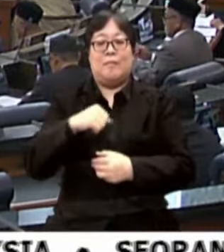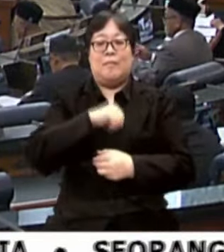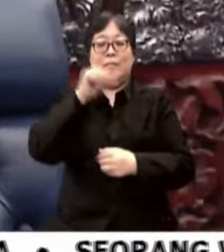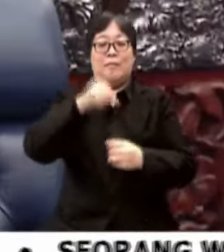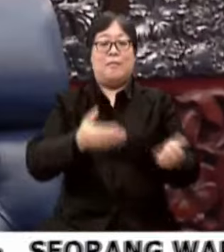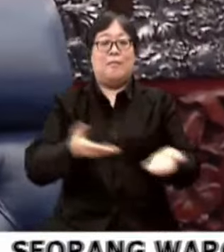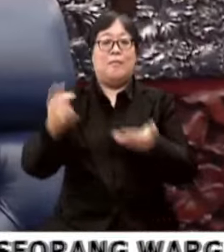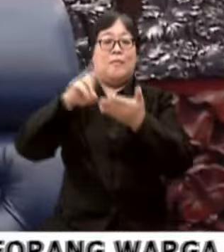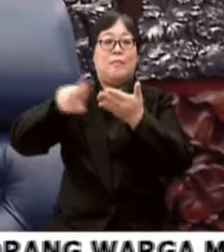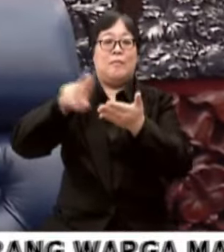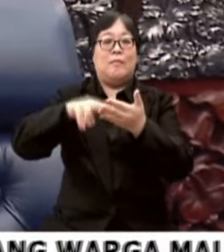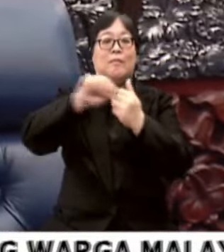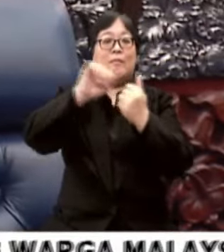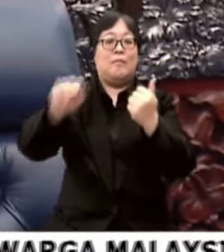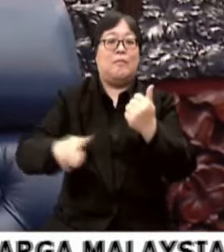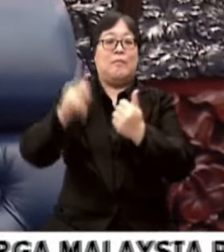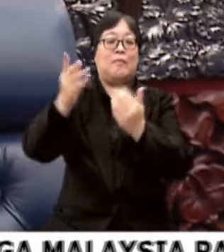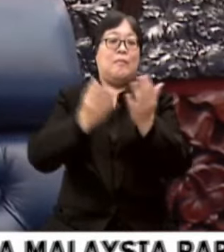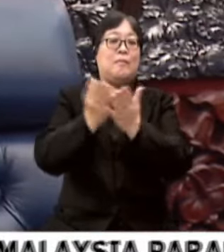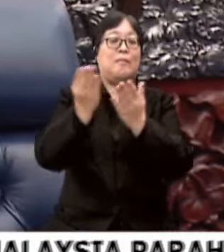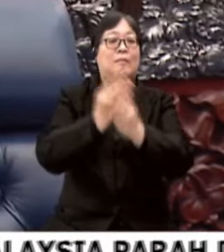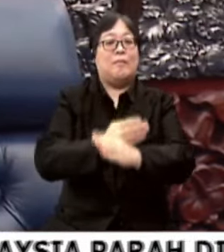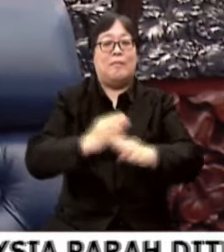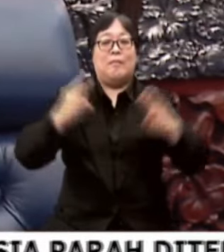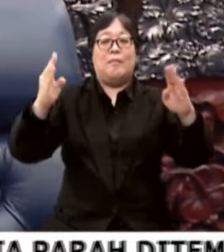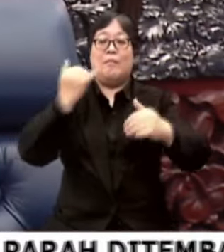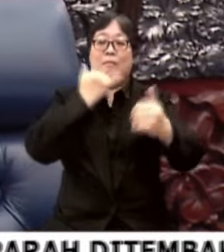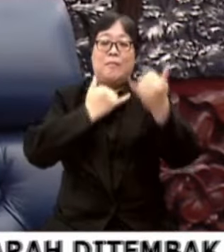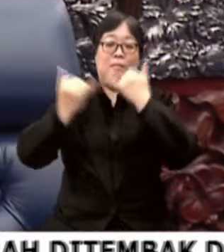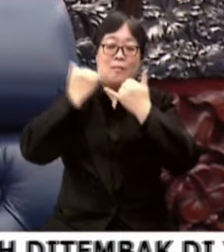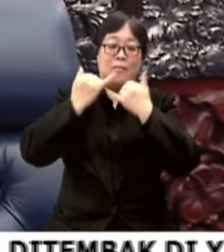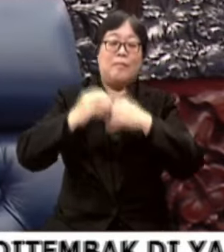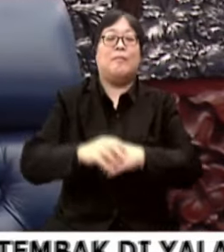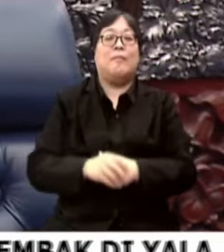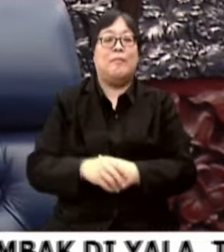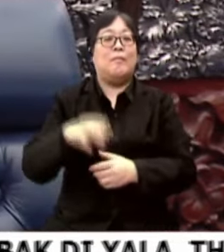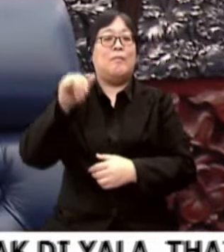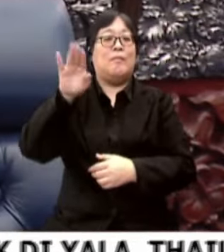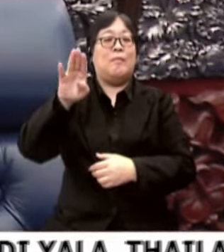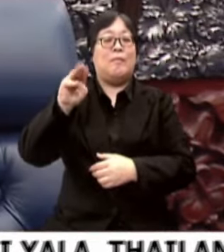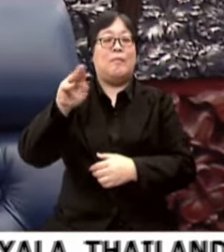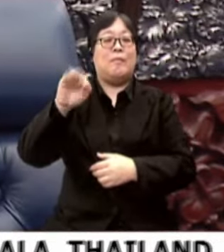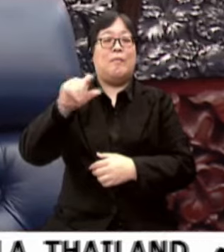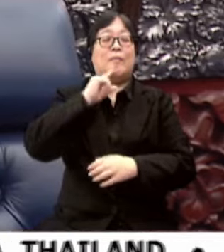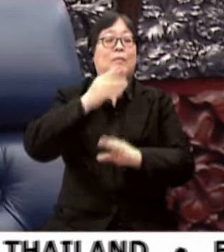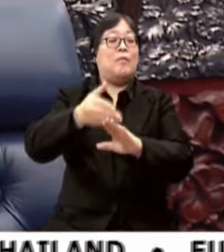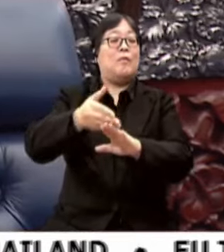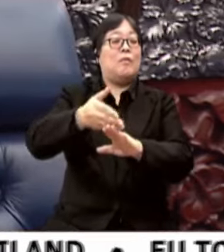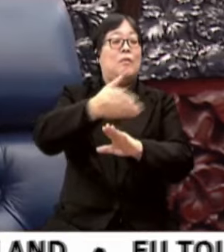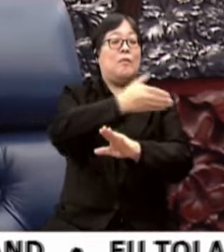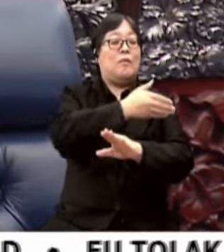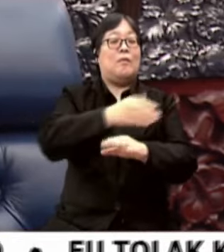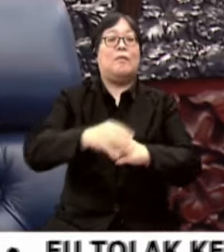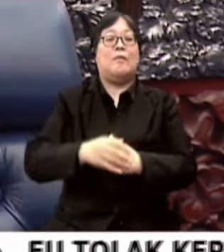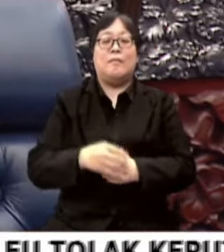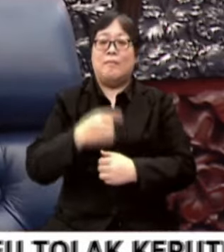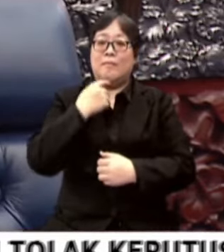dirujuk kepada jawatan kuasa hak dan kebebasan bagi kesalahan itu yang bermak macam sebelum ini